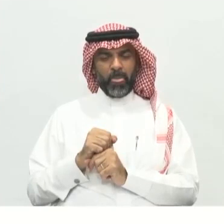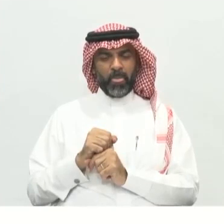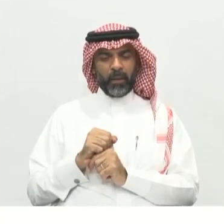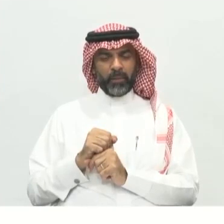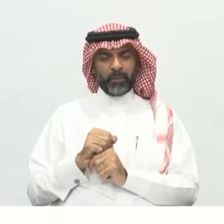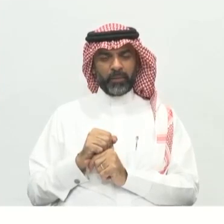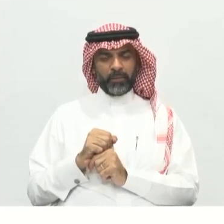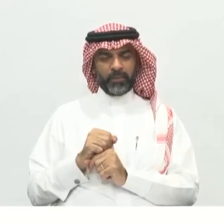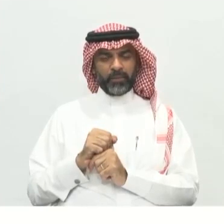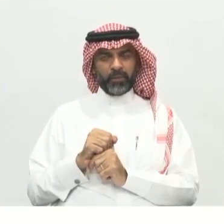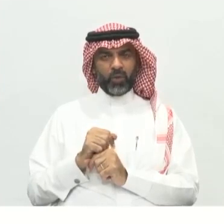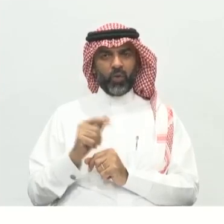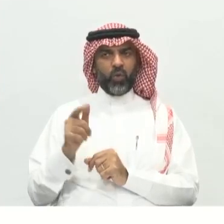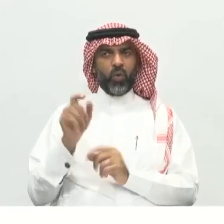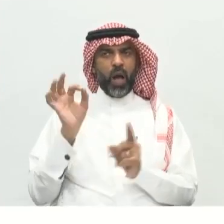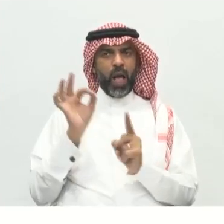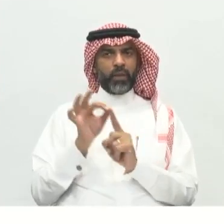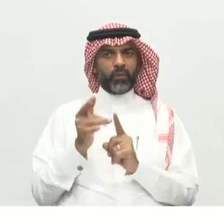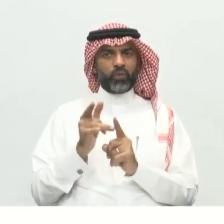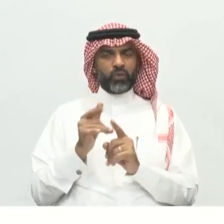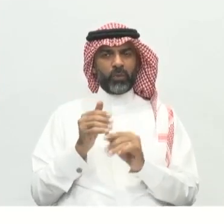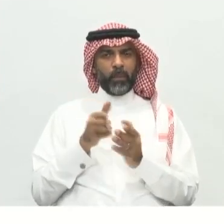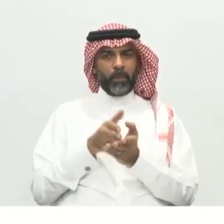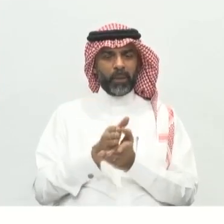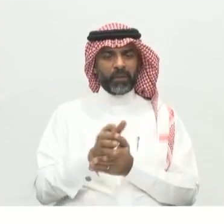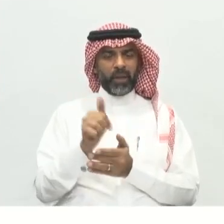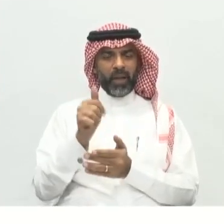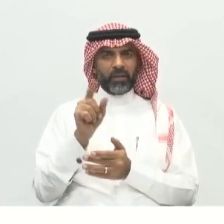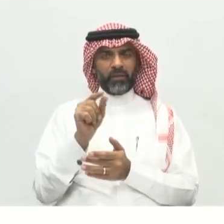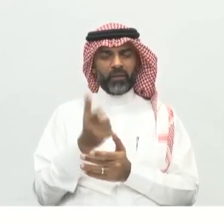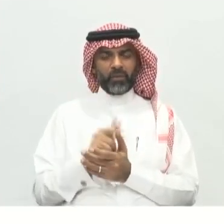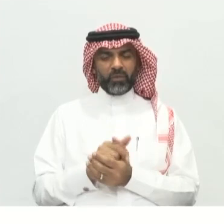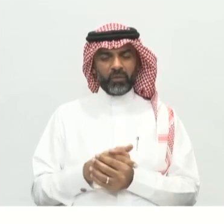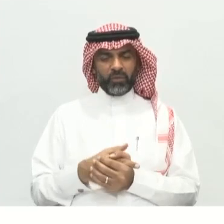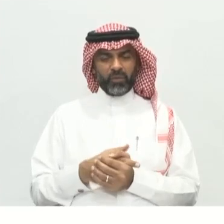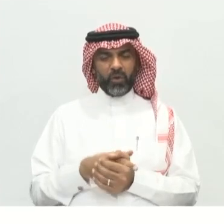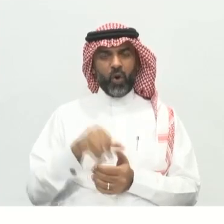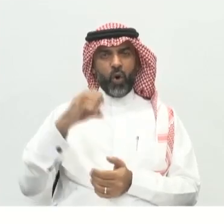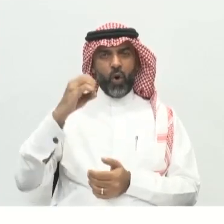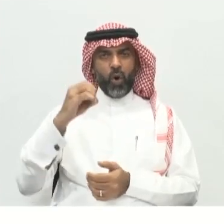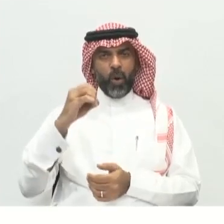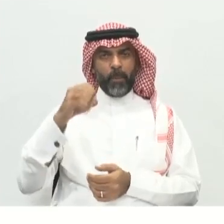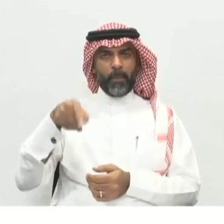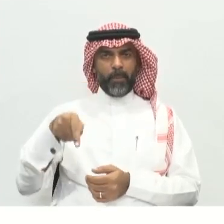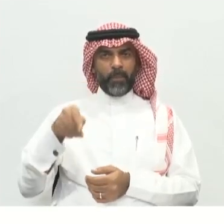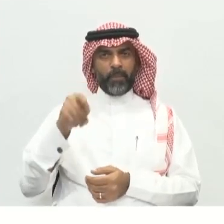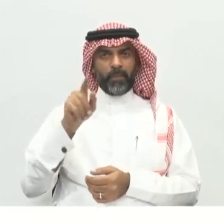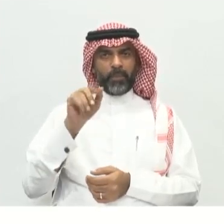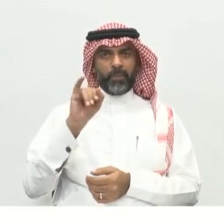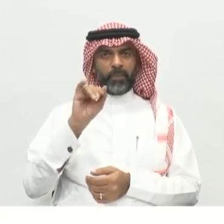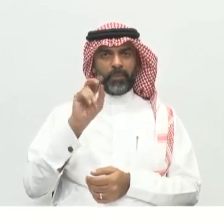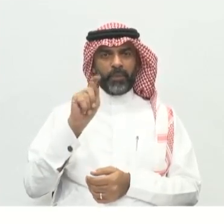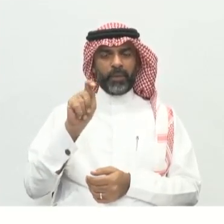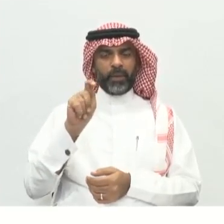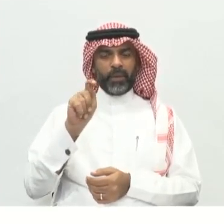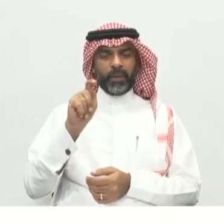هذه الخوارزميه تحسين المسار اذا سولفر دوت احسنتم اوبتما سولفر دوت اوبتما الذي اي سنصل